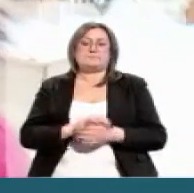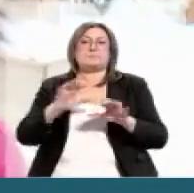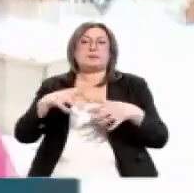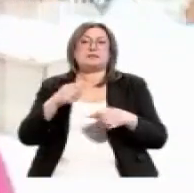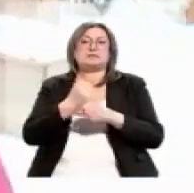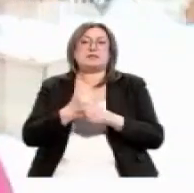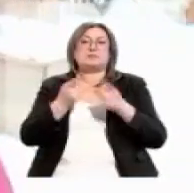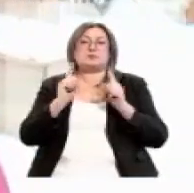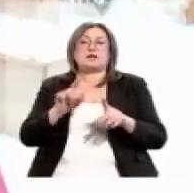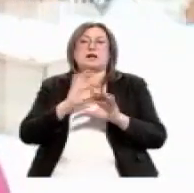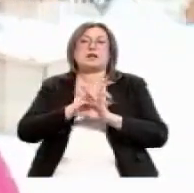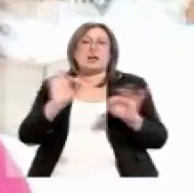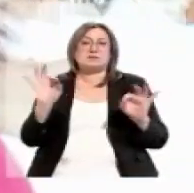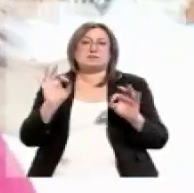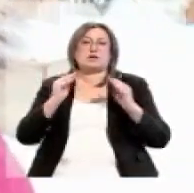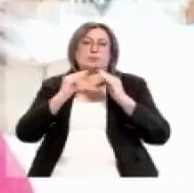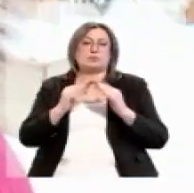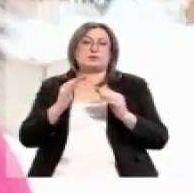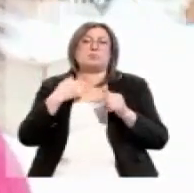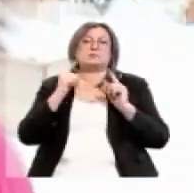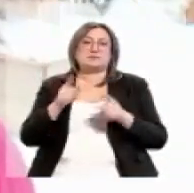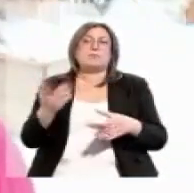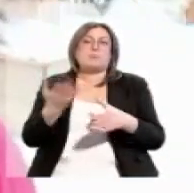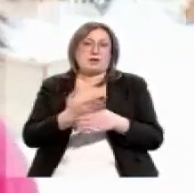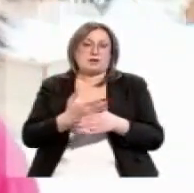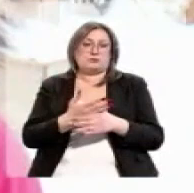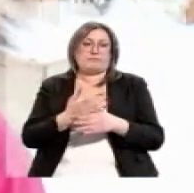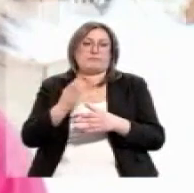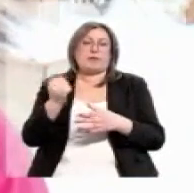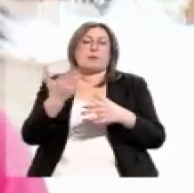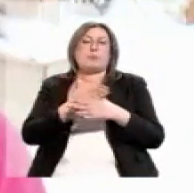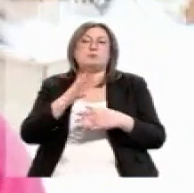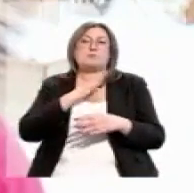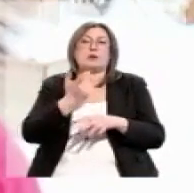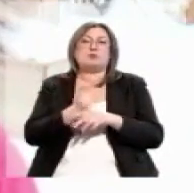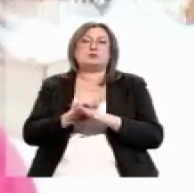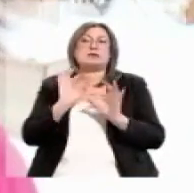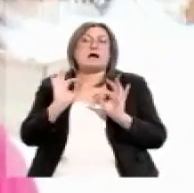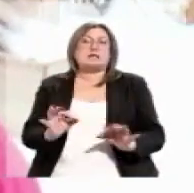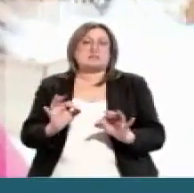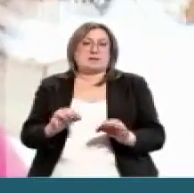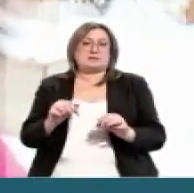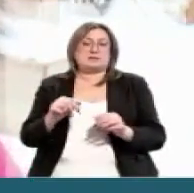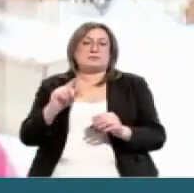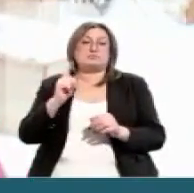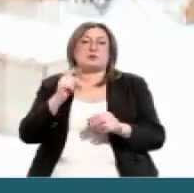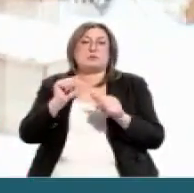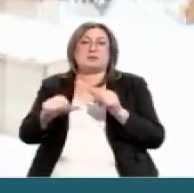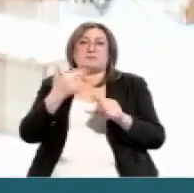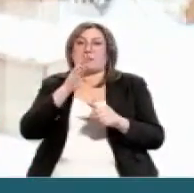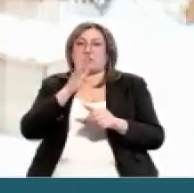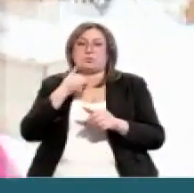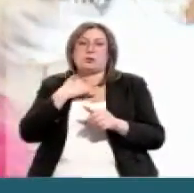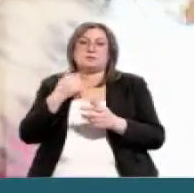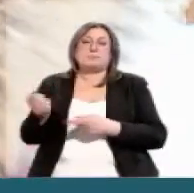сделали по-настоящему классные будки, которые нам непосредственно помогают. А помощь была очень кстати, потому что именно в этот момент у